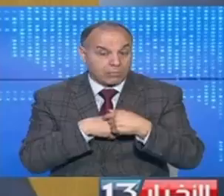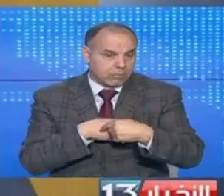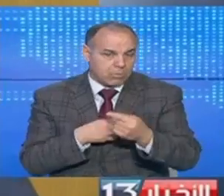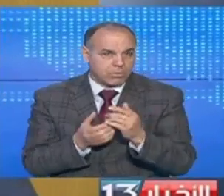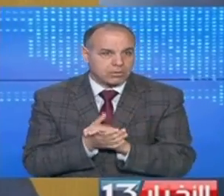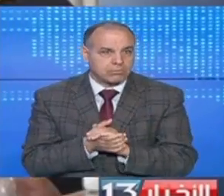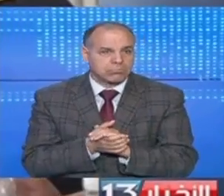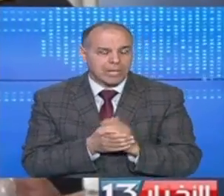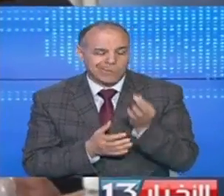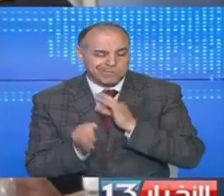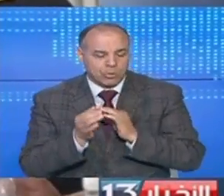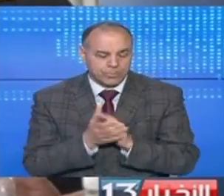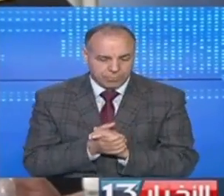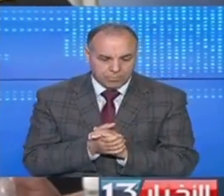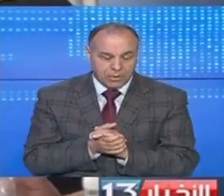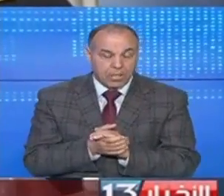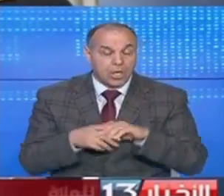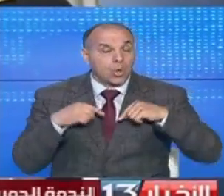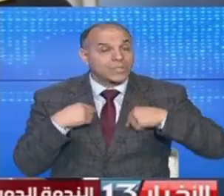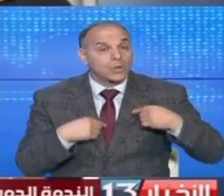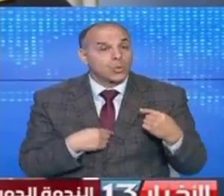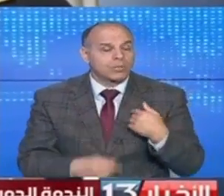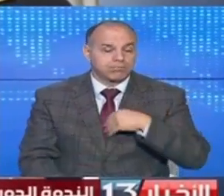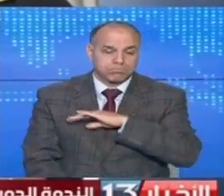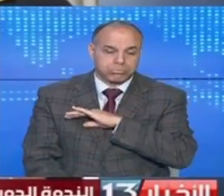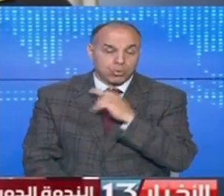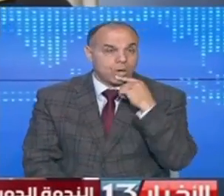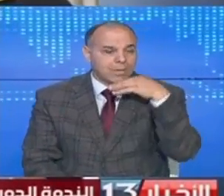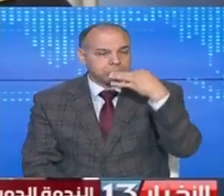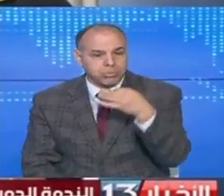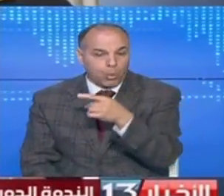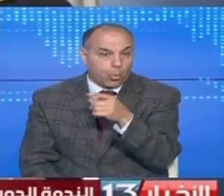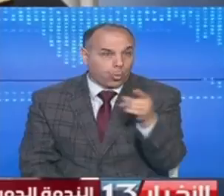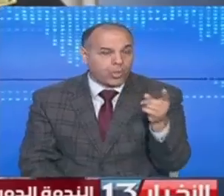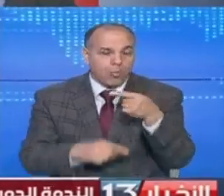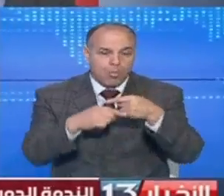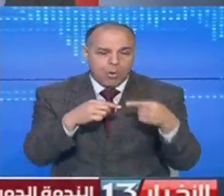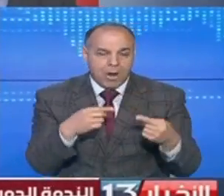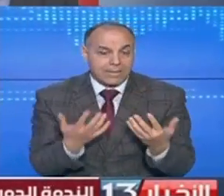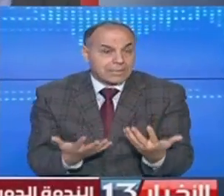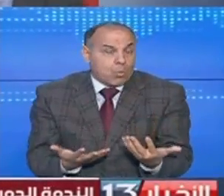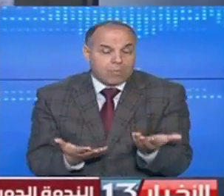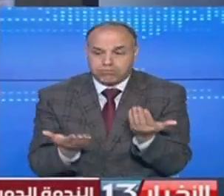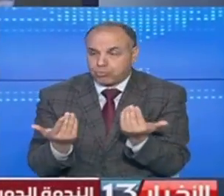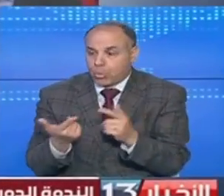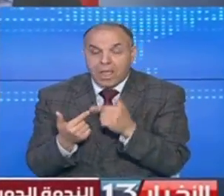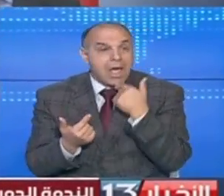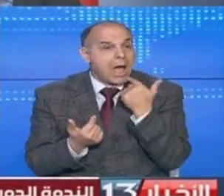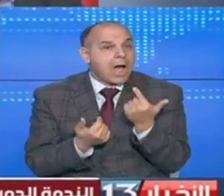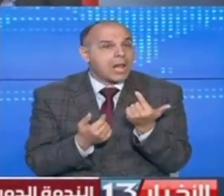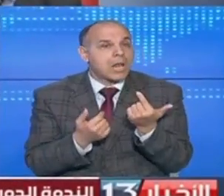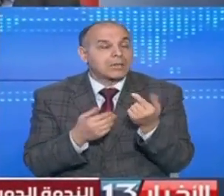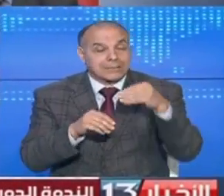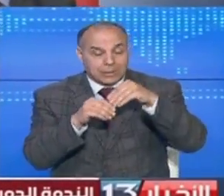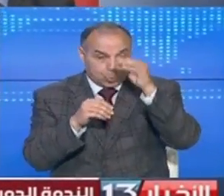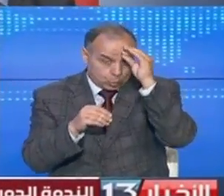احتكار وتطرق رئيس الحكومه ليس الانعكاسات السلبيه الحاليه والمنتظره على الاقتصاد